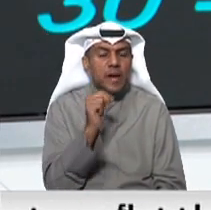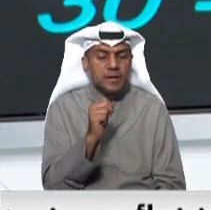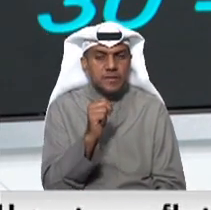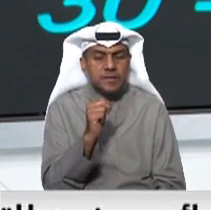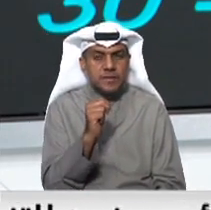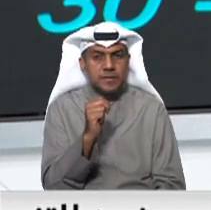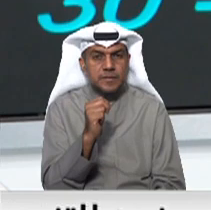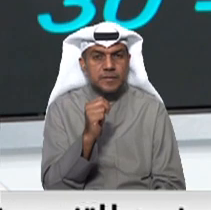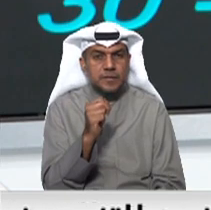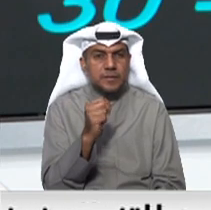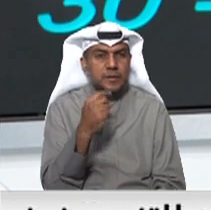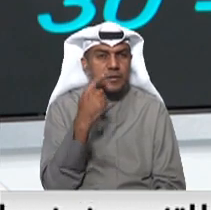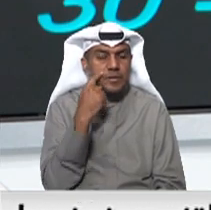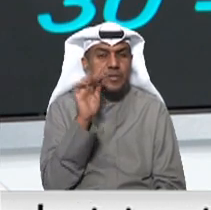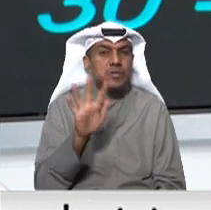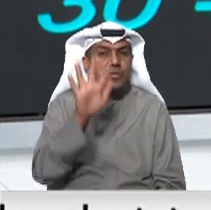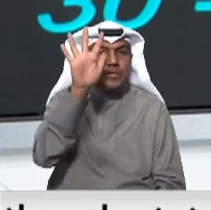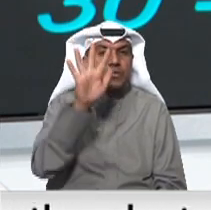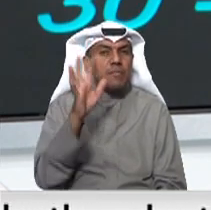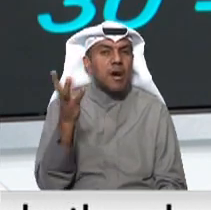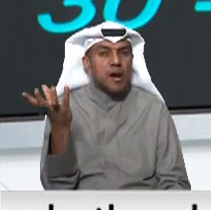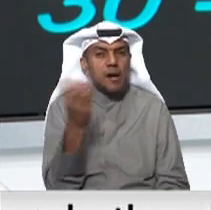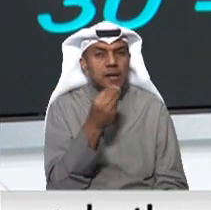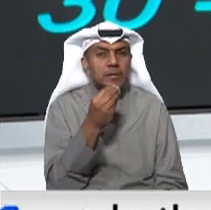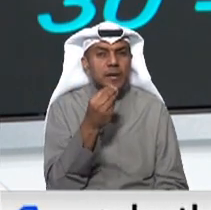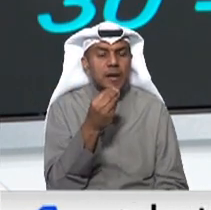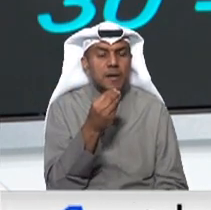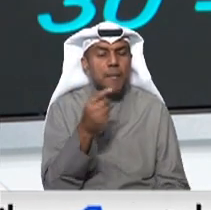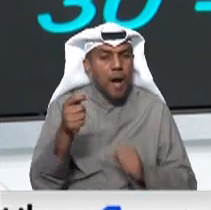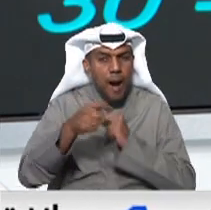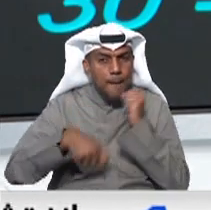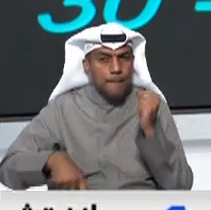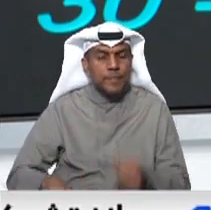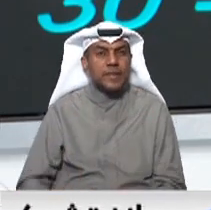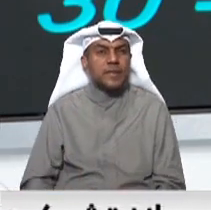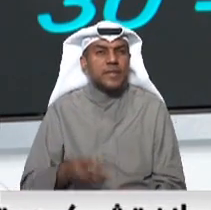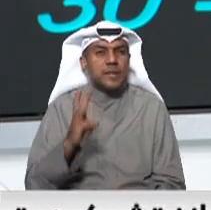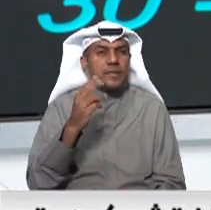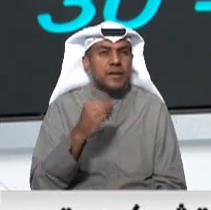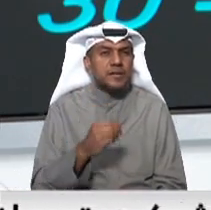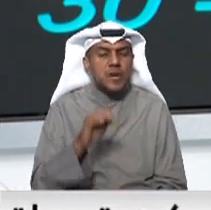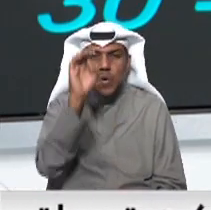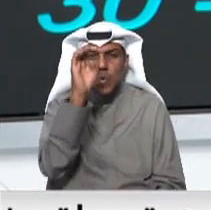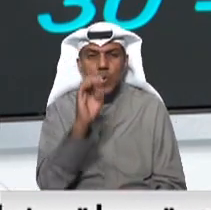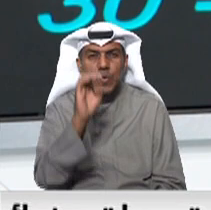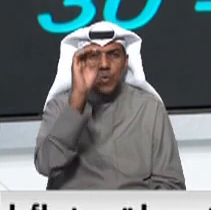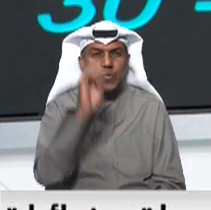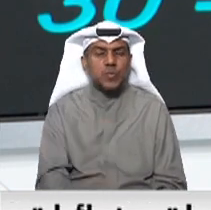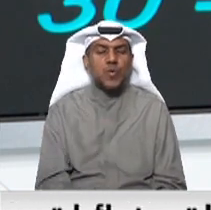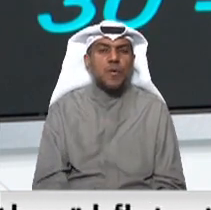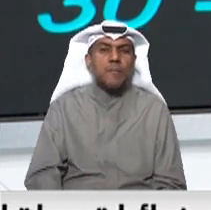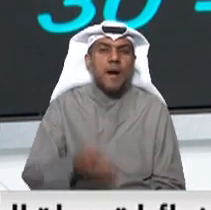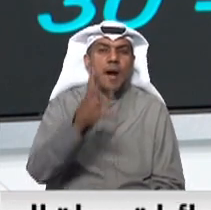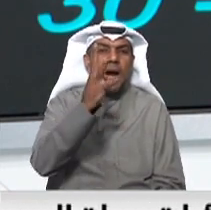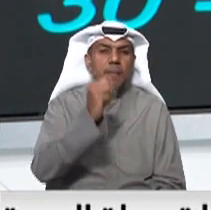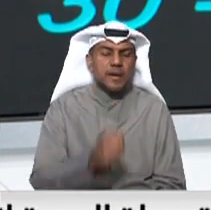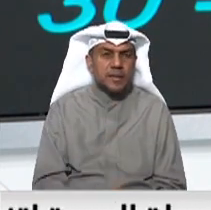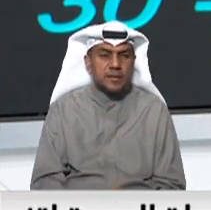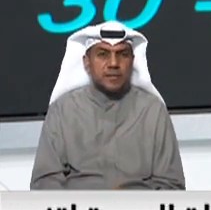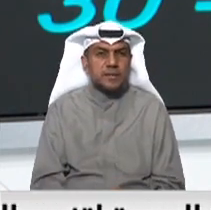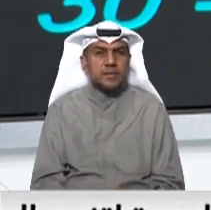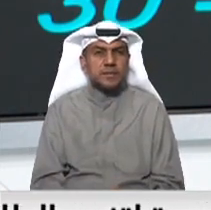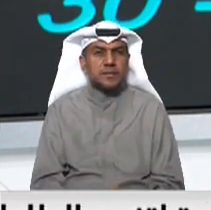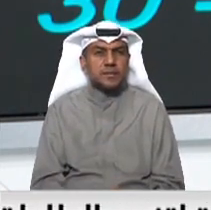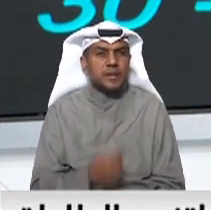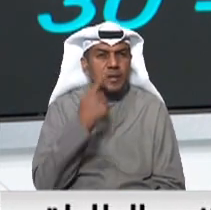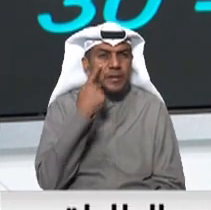مئوية، في شمال البلاد مزارع العبدلي 13 درجة مئوية، كذلك جنوبا في مزارع وفرة 14 درجة مئوية.